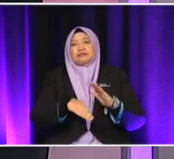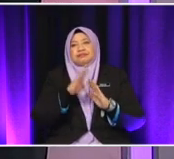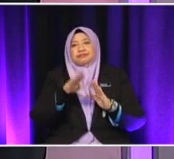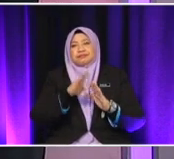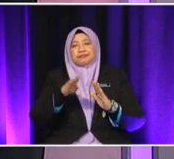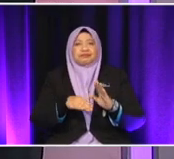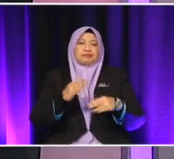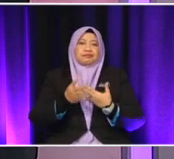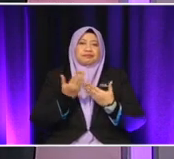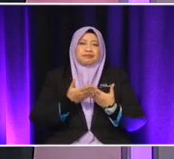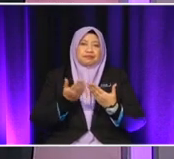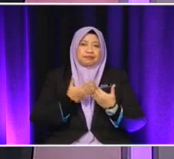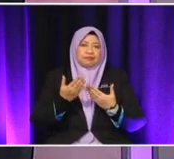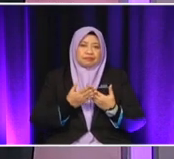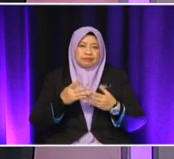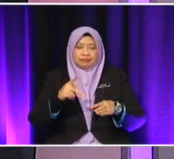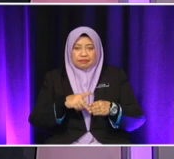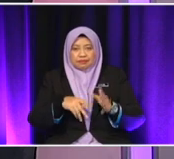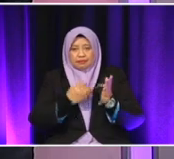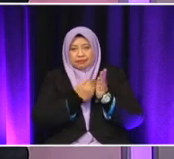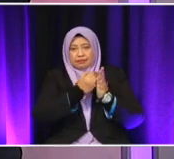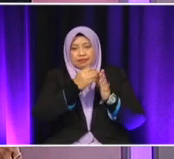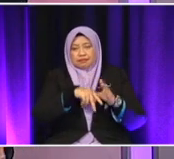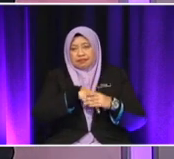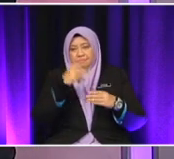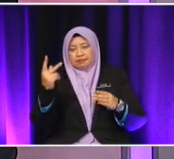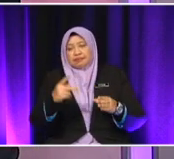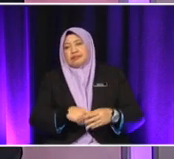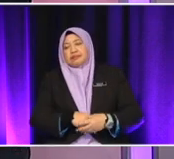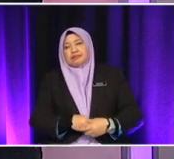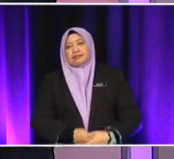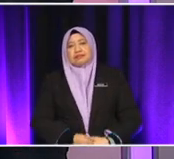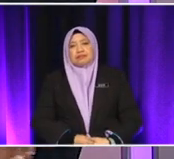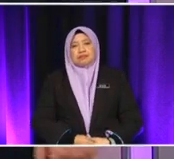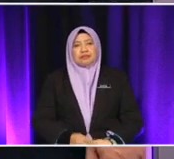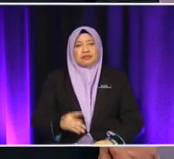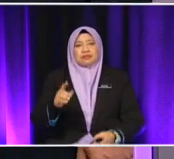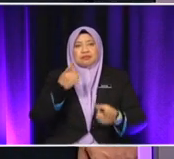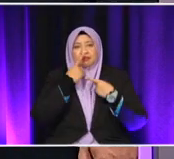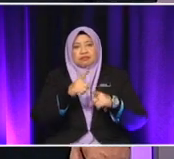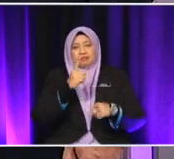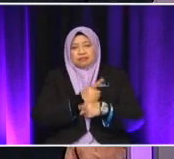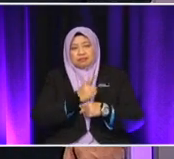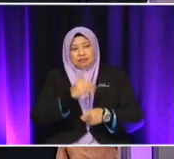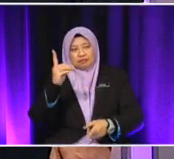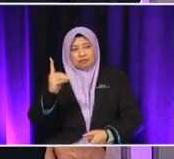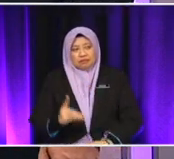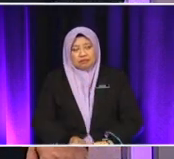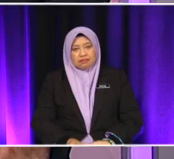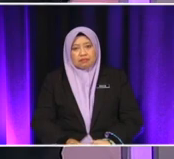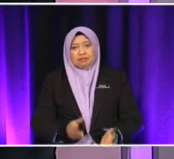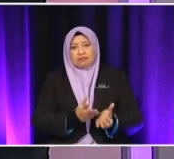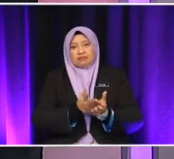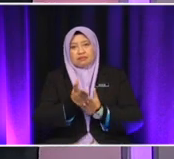some menimpakan peningkatan di dalam pengeluaran padi so jawaban yang tepat adalah di Oke seterusnya kita lihat